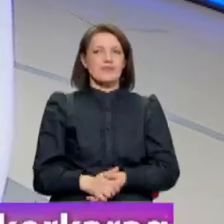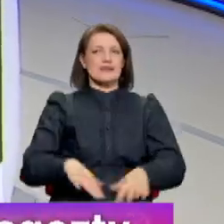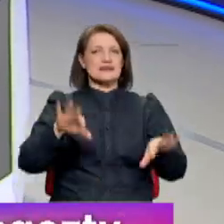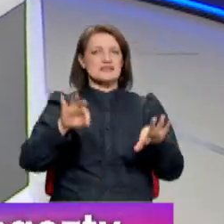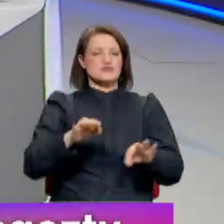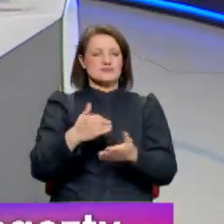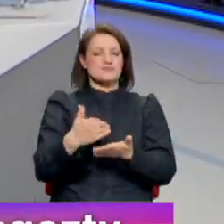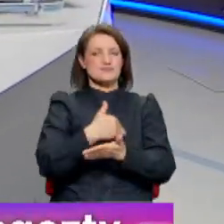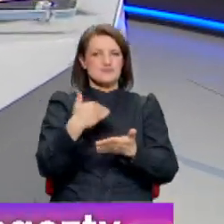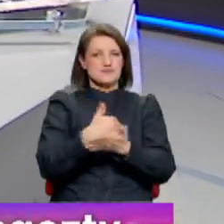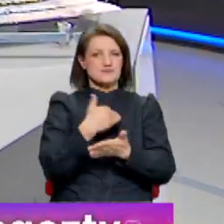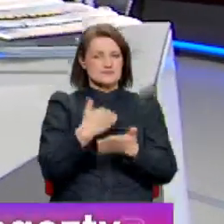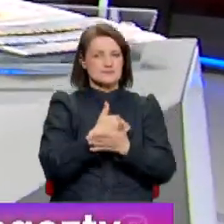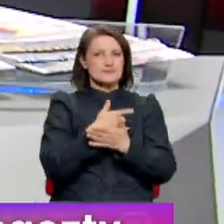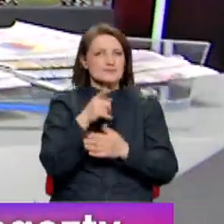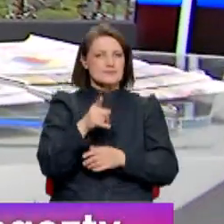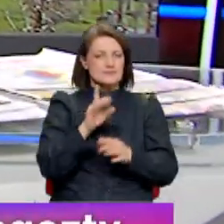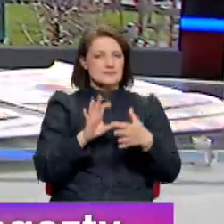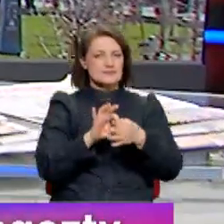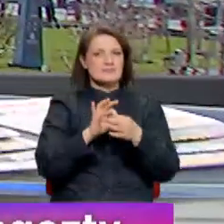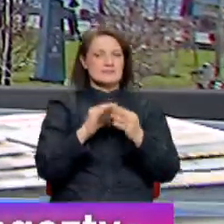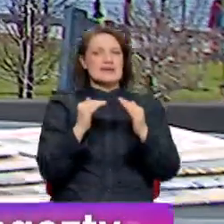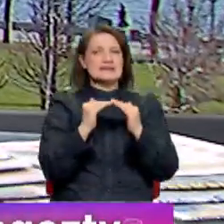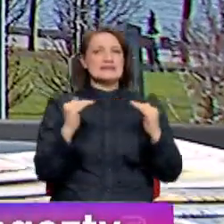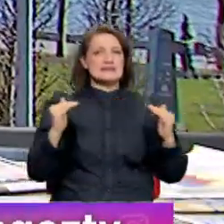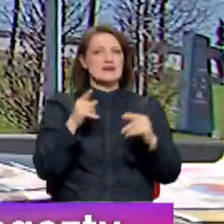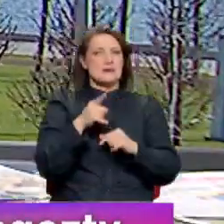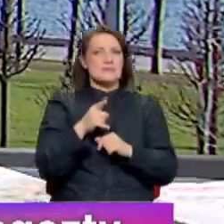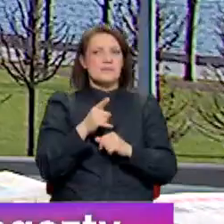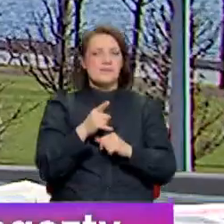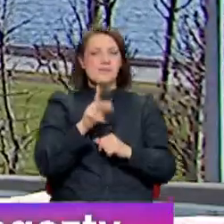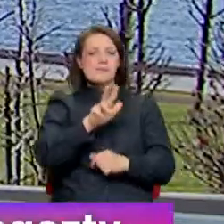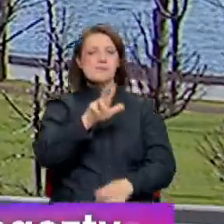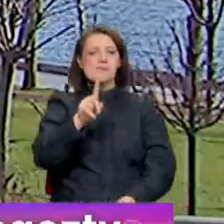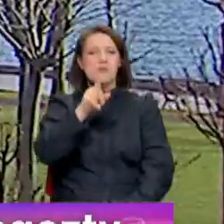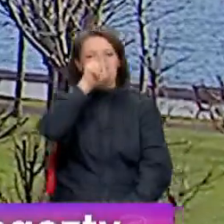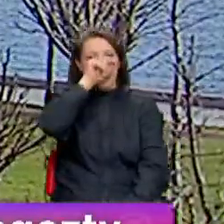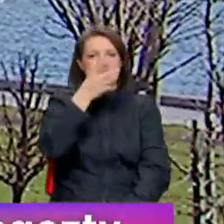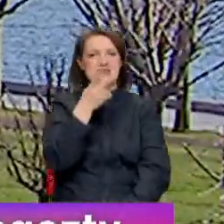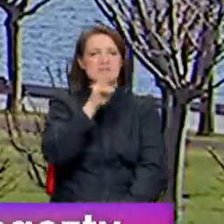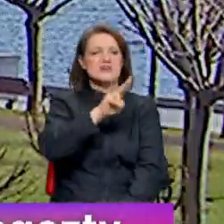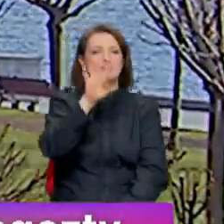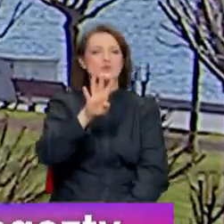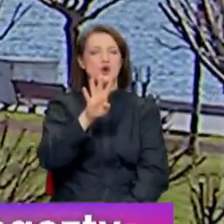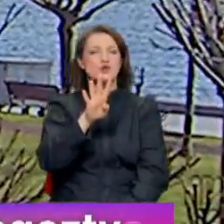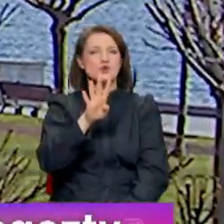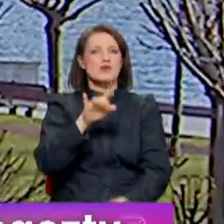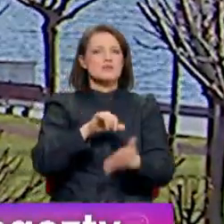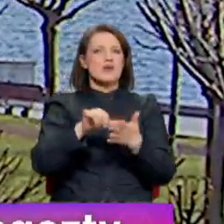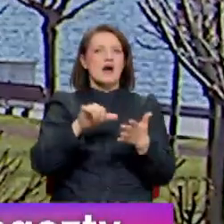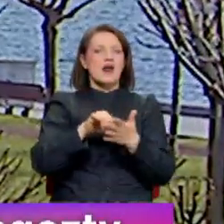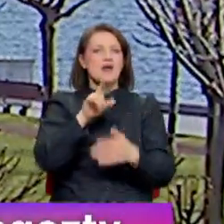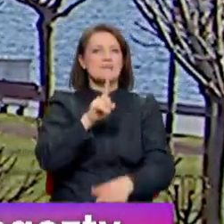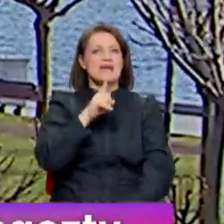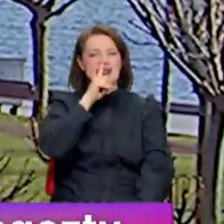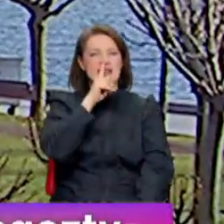Şimdi de kredi kartı ile ilgili sınırlama haberlerine Bir bakalım bakın 31 Mart 2024 Tarihi 1 Milat